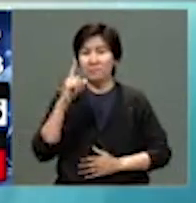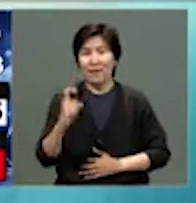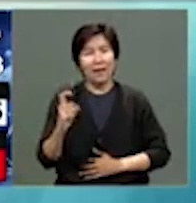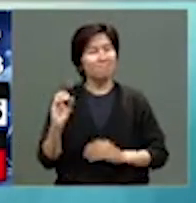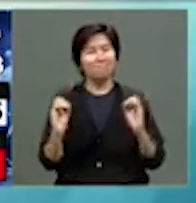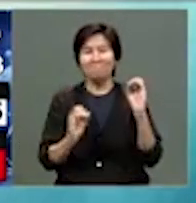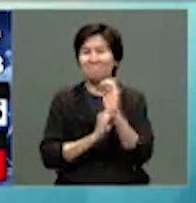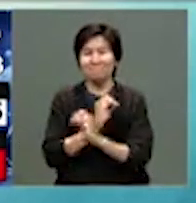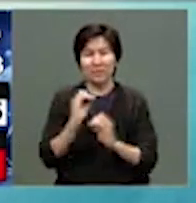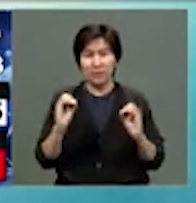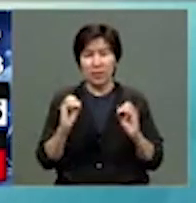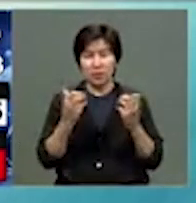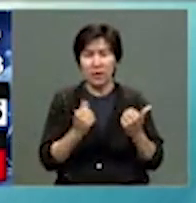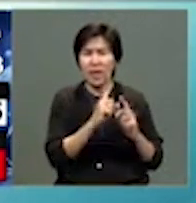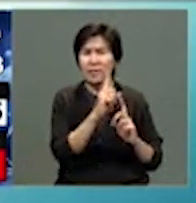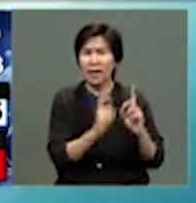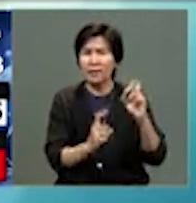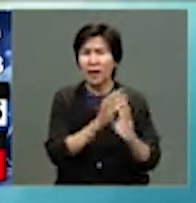แล้วก็วันนี้เป็นข่าวดีคือไม่มีผู้เสียชีวิตเพิ่มเติมเลยนะครับยังอยู่ที่58